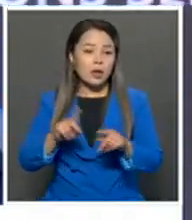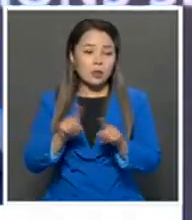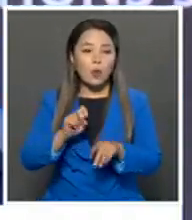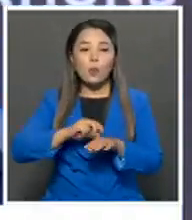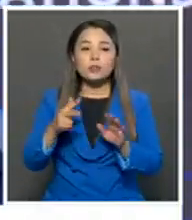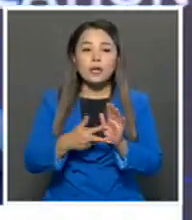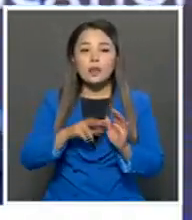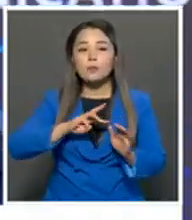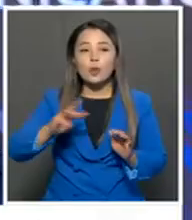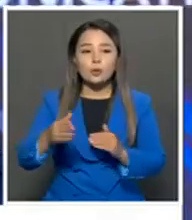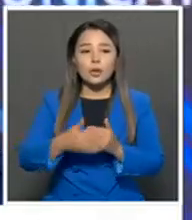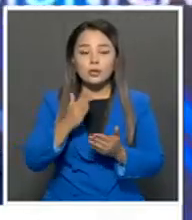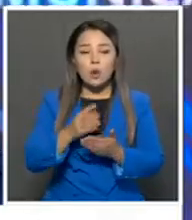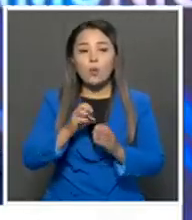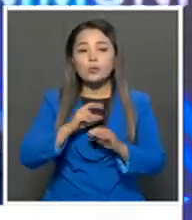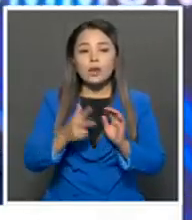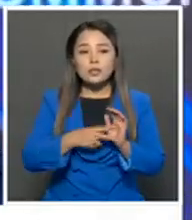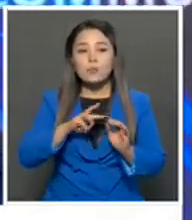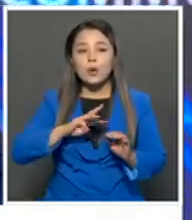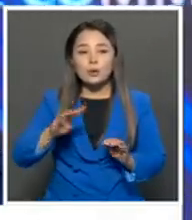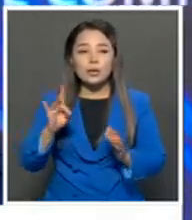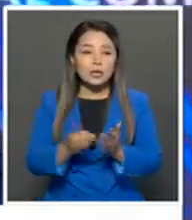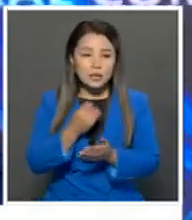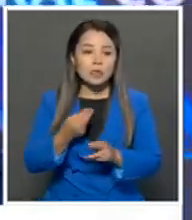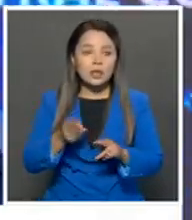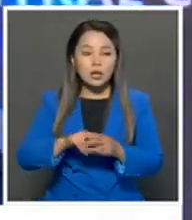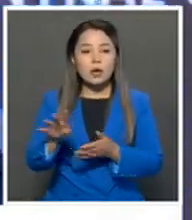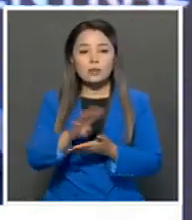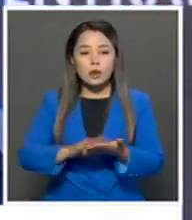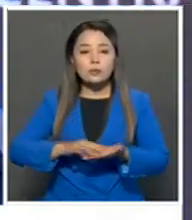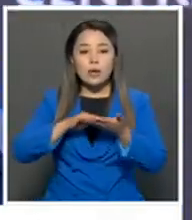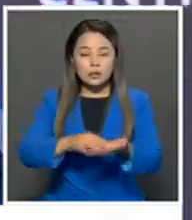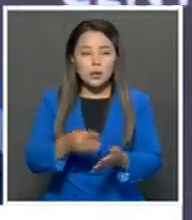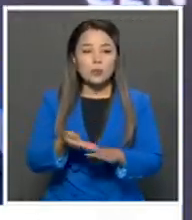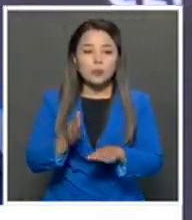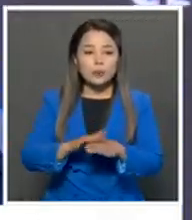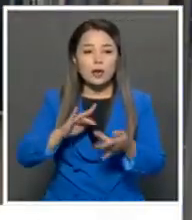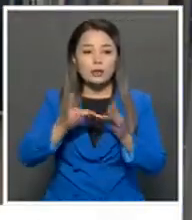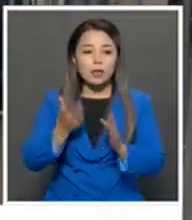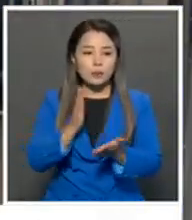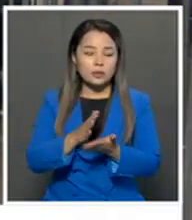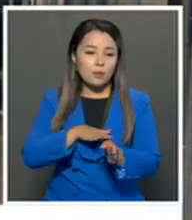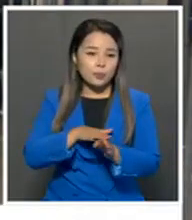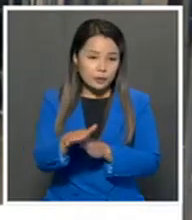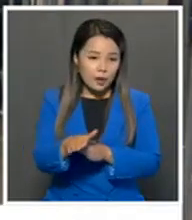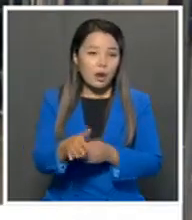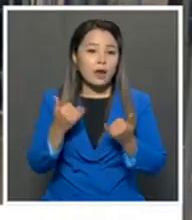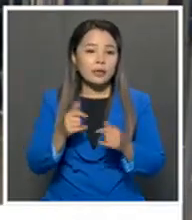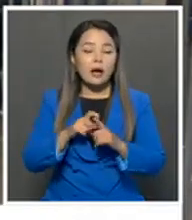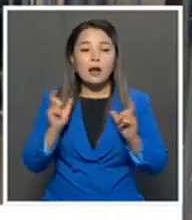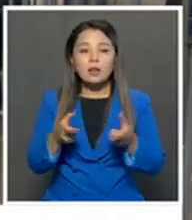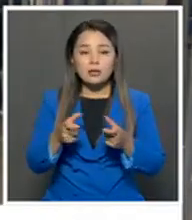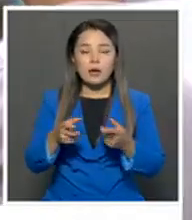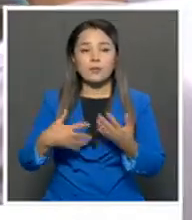18 миллионға дейін 18 миллион рет өтініш беріп, өздеріңіз білесіздер, порталдарға кішкене салмақ түскен болатын. Ал карантин кезінде